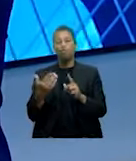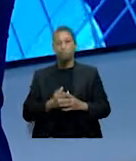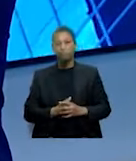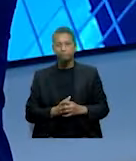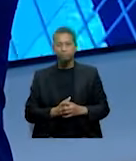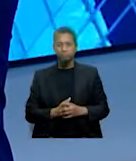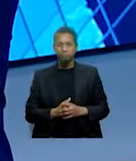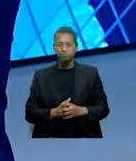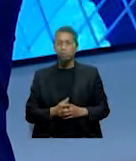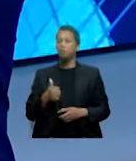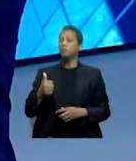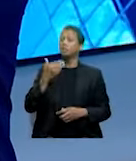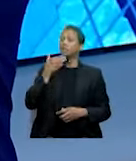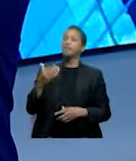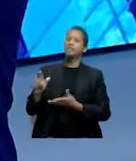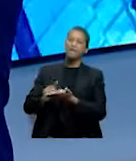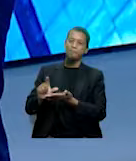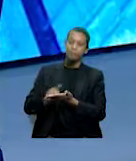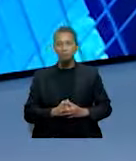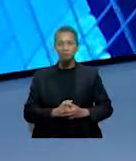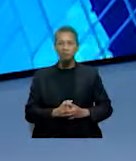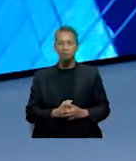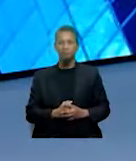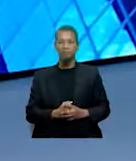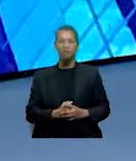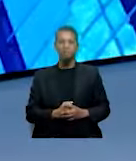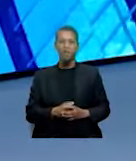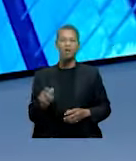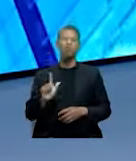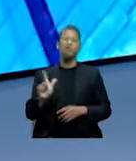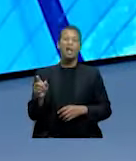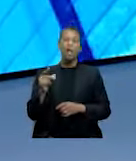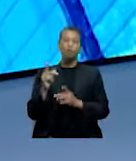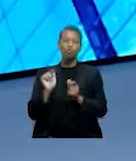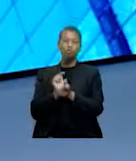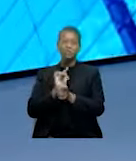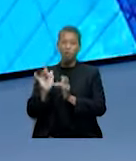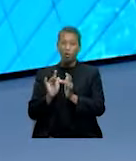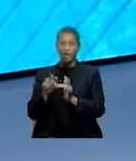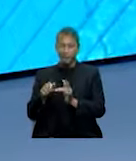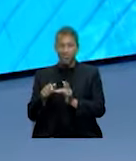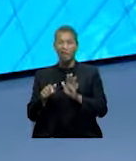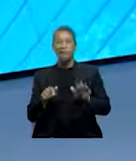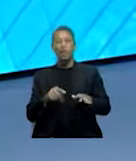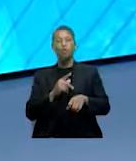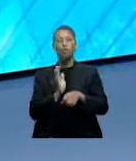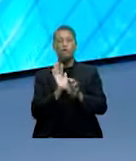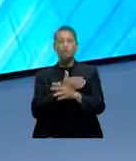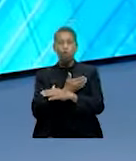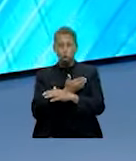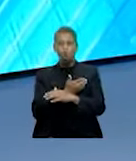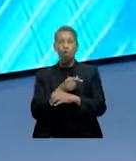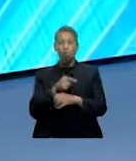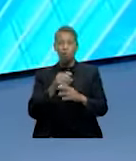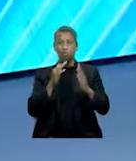informasi terkini dari Anda, Gisela. Selamat kembali bertugas. Terlilit utang judi online, seorang anak di Gunung Kidul, Yogyakarta membakar